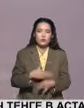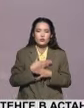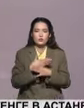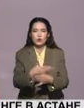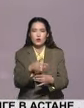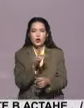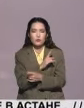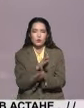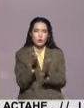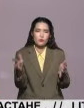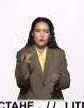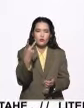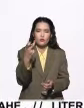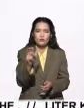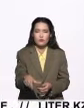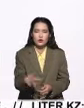гибель более 200 человек.